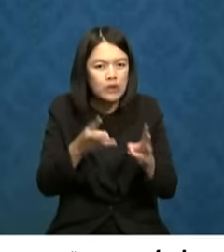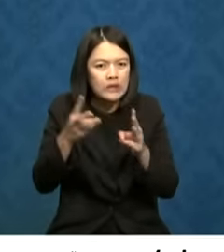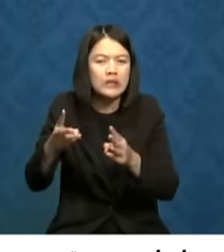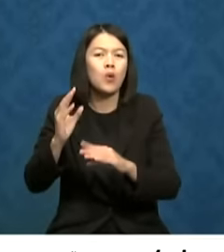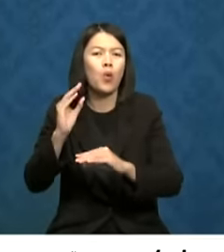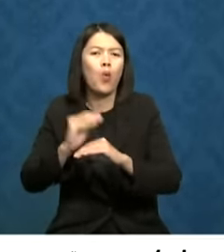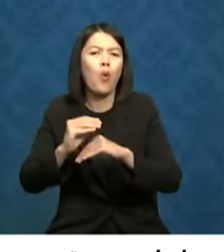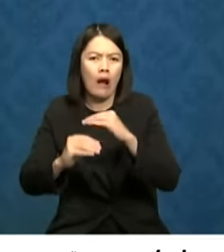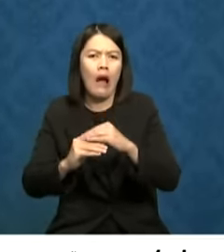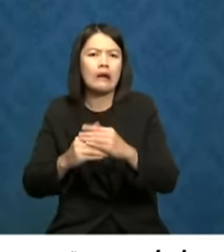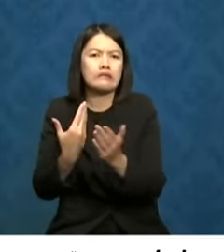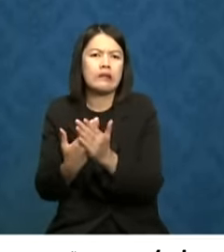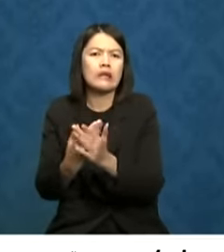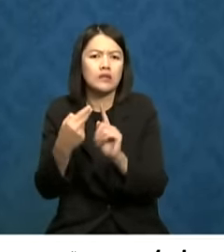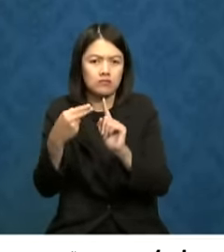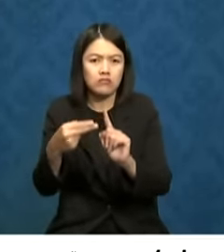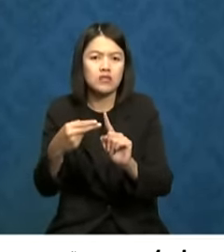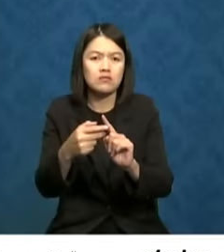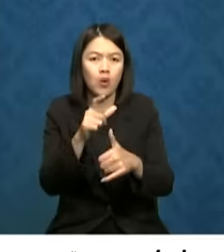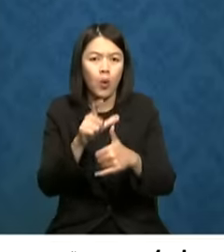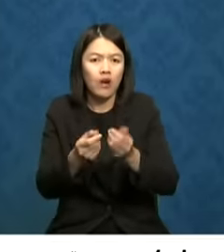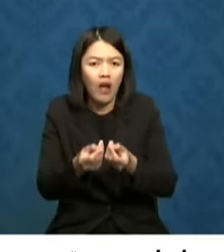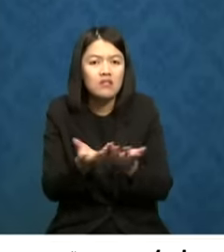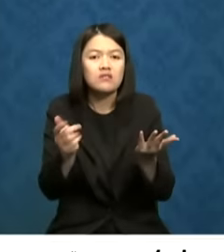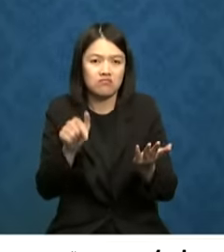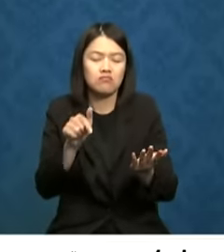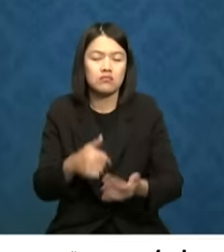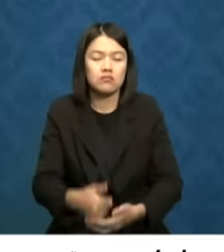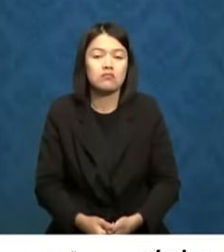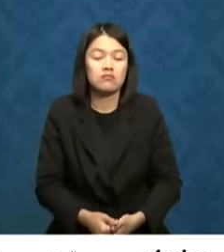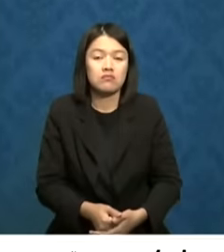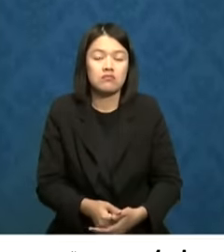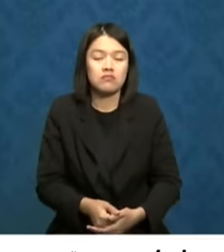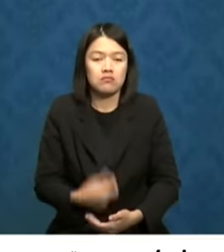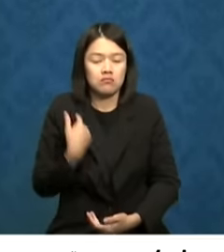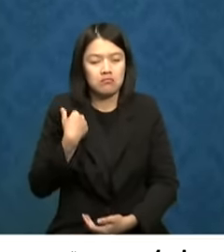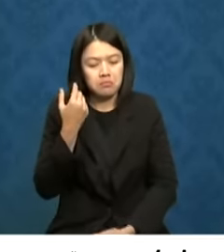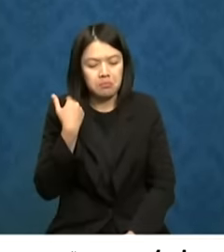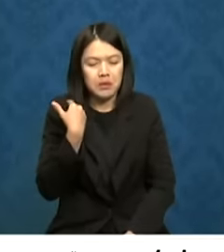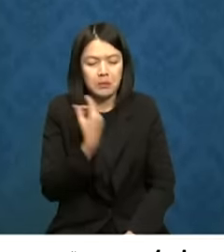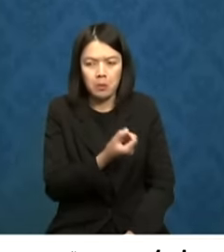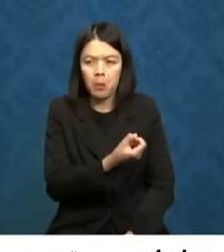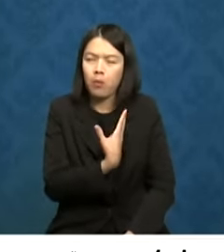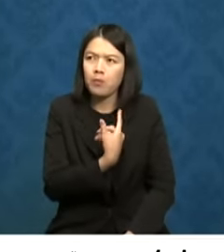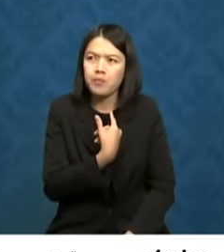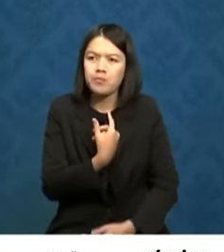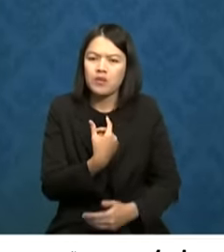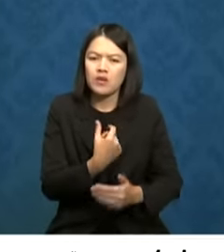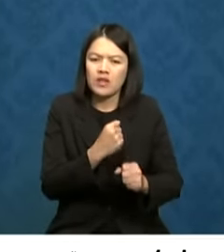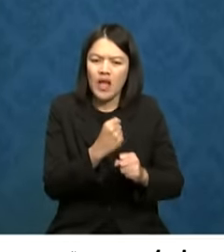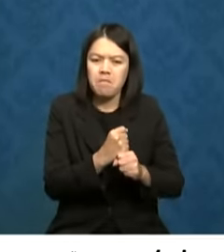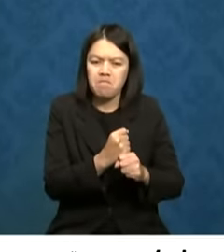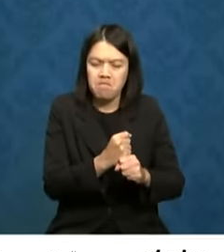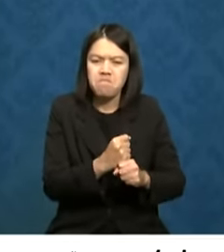โครงการ Digitalwalletด้านหนึงการดำเนินการในปีงบประมาณปี